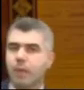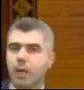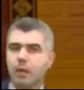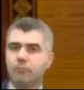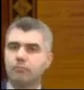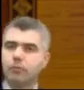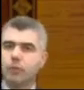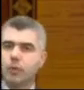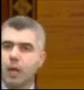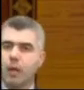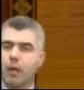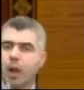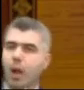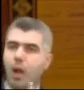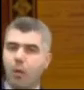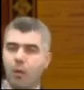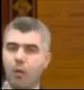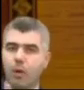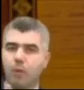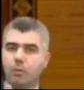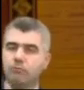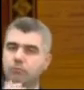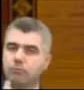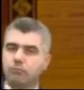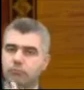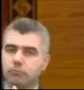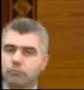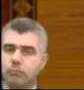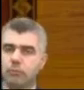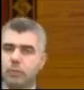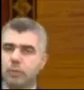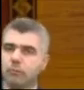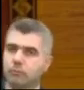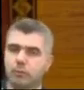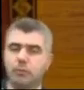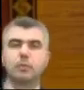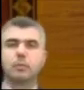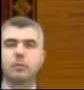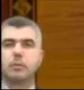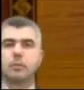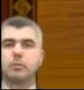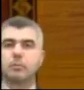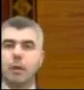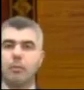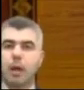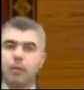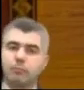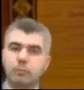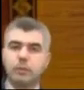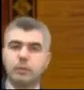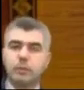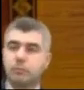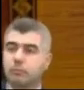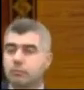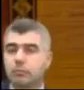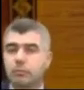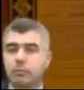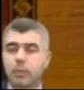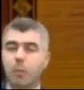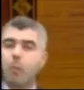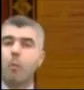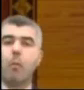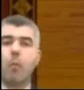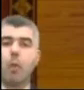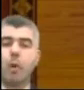الشركاء يقبل أن يكون ضامنا باحترام والتزام. أفكر بالهجرة غير